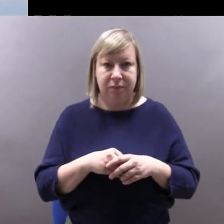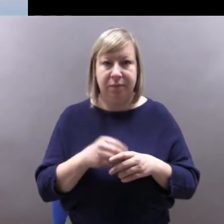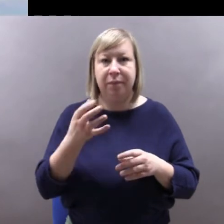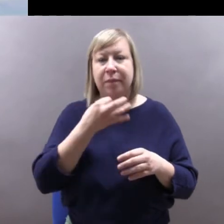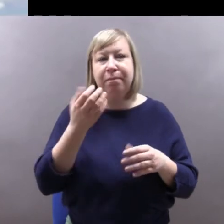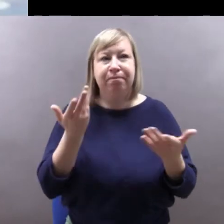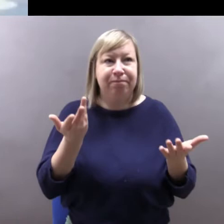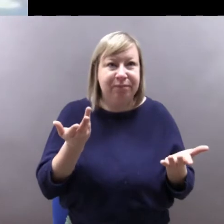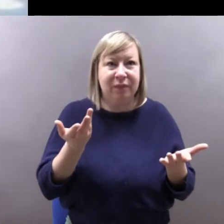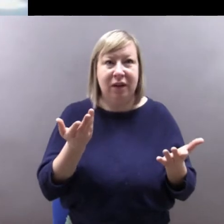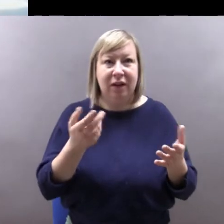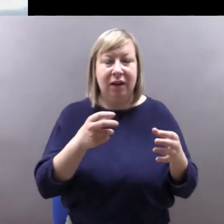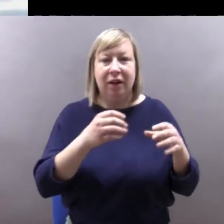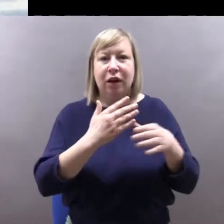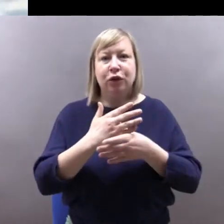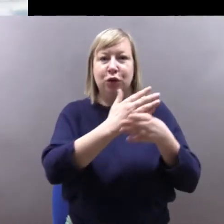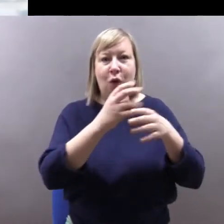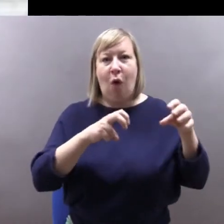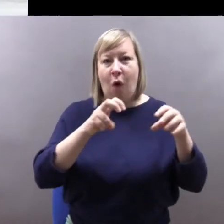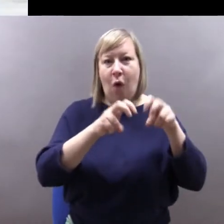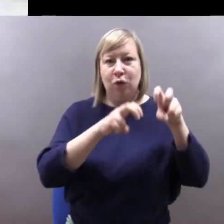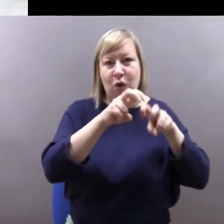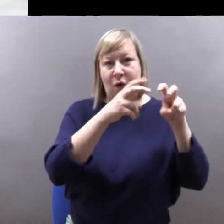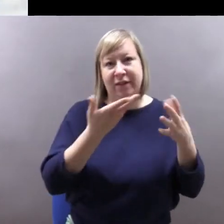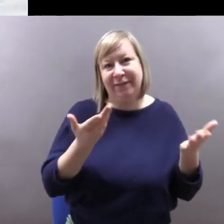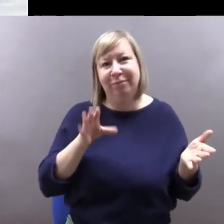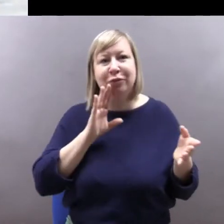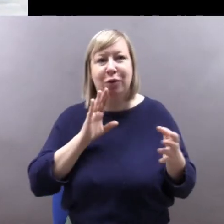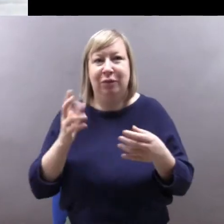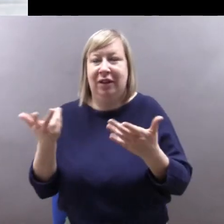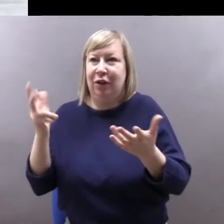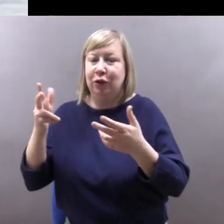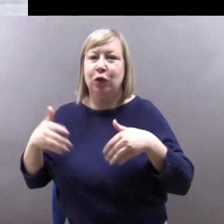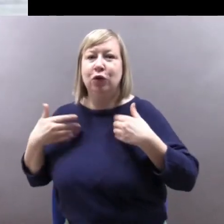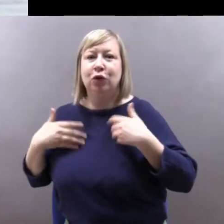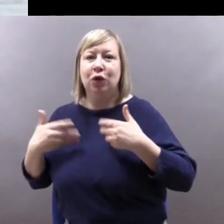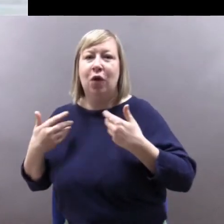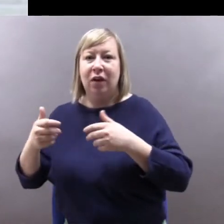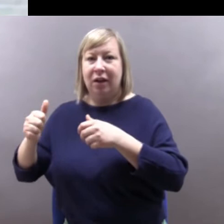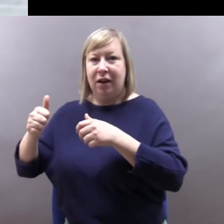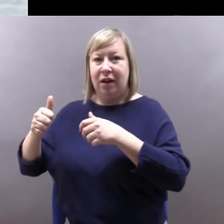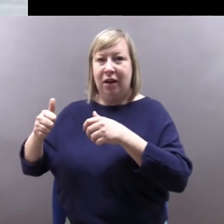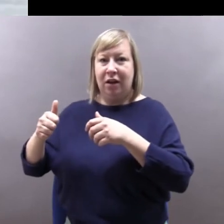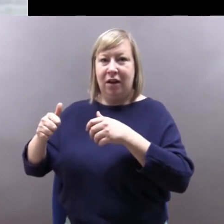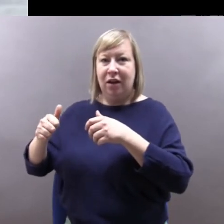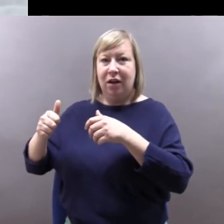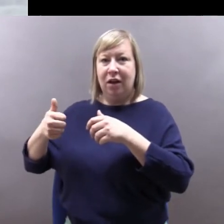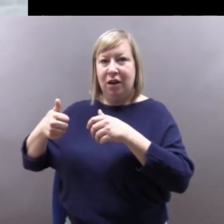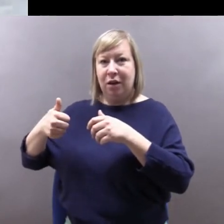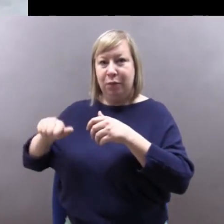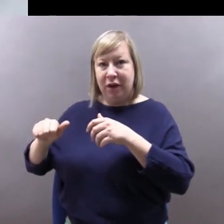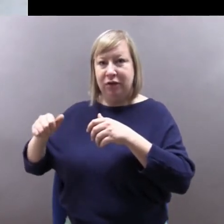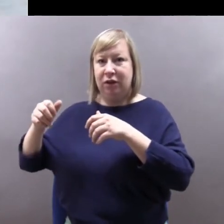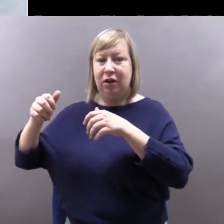schodami z, nie wiem, z parteru na 11 piętro dla przyjemności. No, oczywiście, że może lubi, no bo trenuje, chce i tak